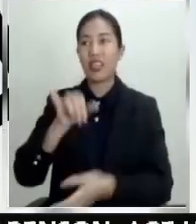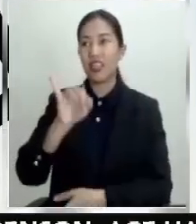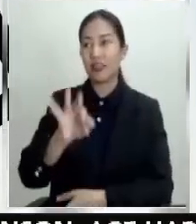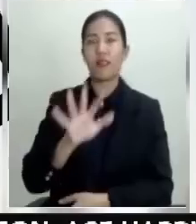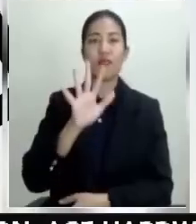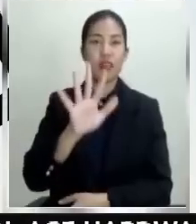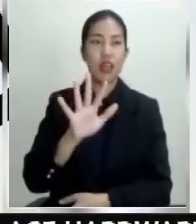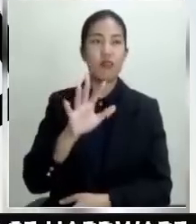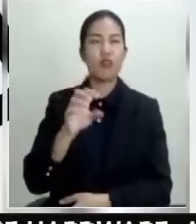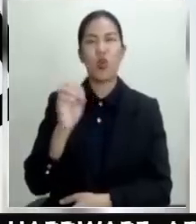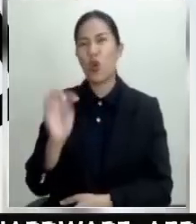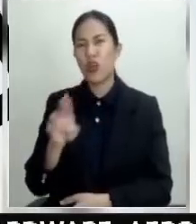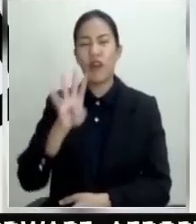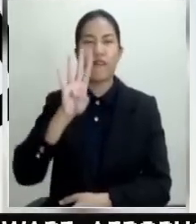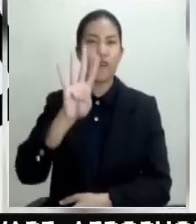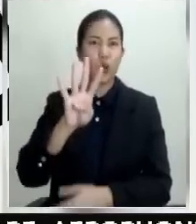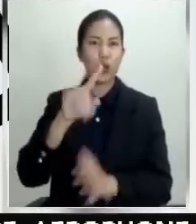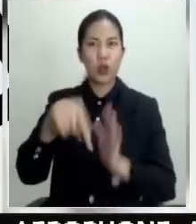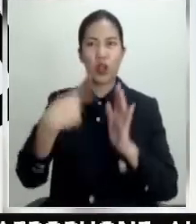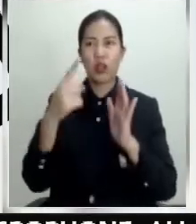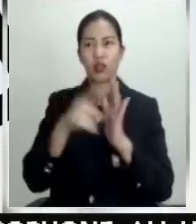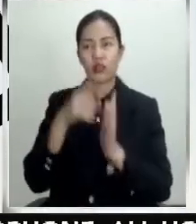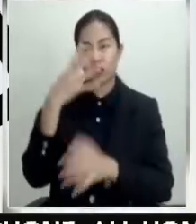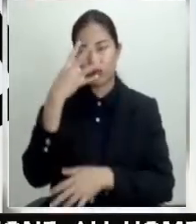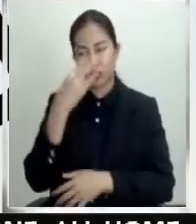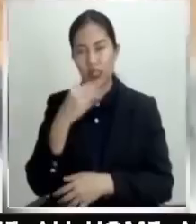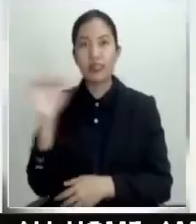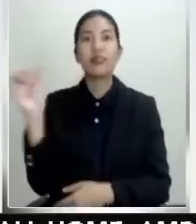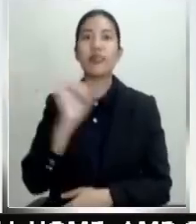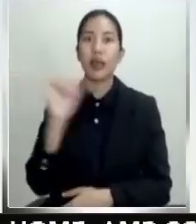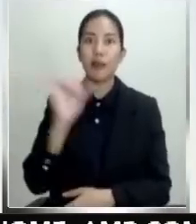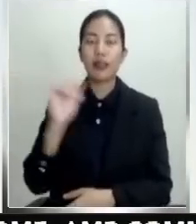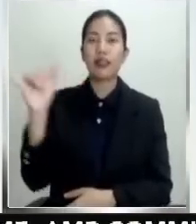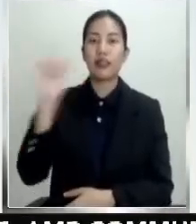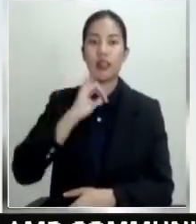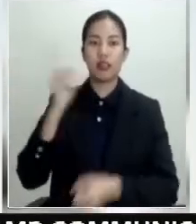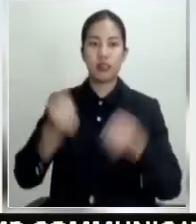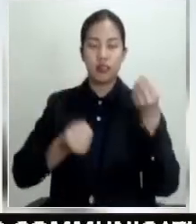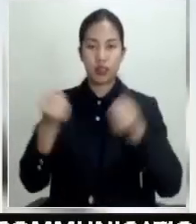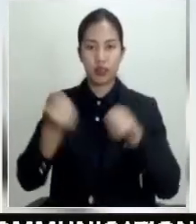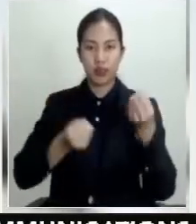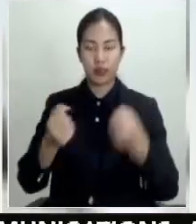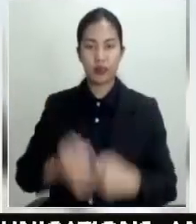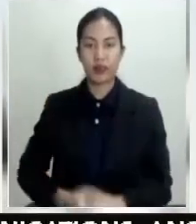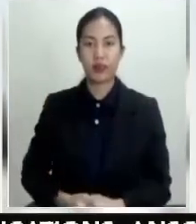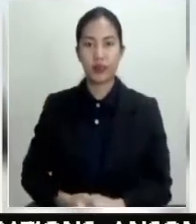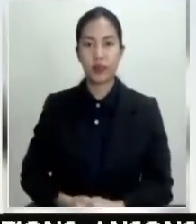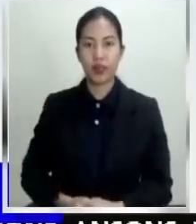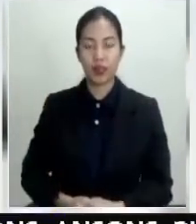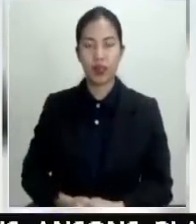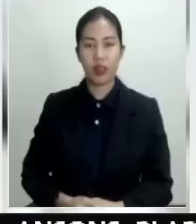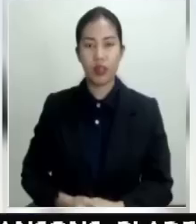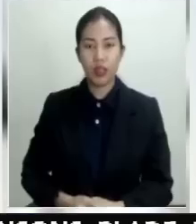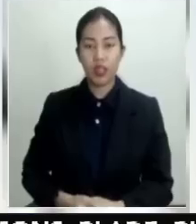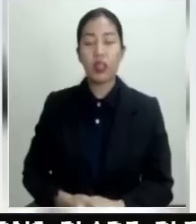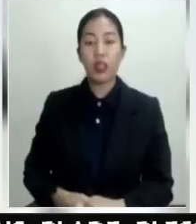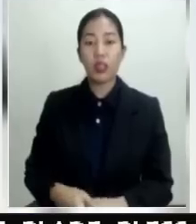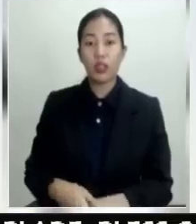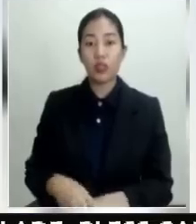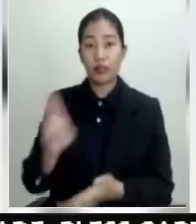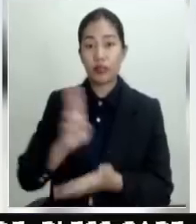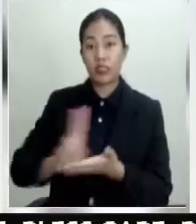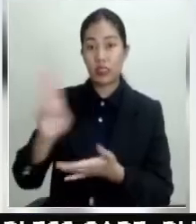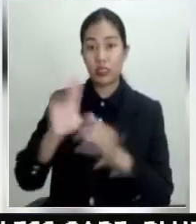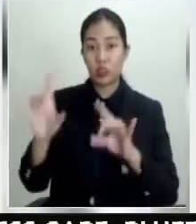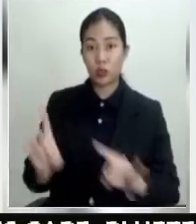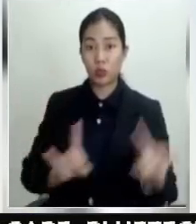ay tila pagmamaneho rin na nakainom o drunk driving. Ayon pa sa Central Queensland University sa Australia, isa sa